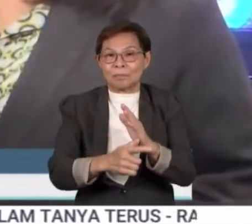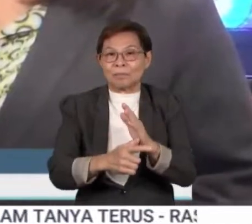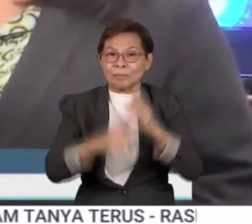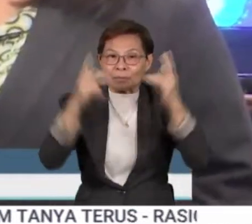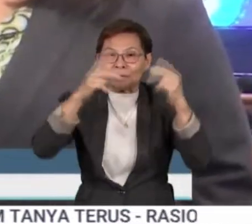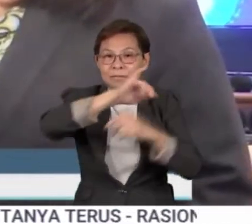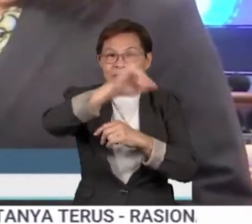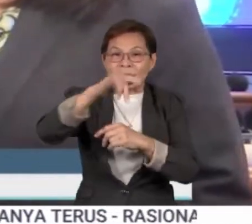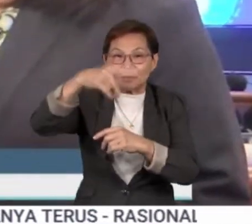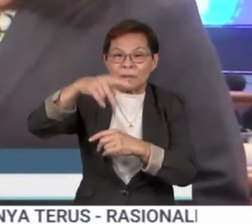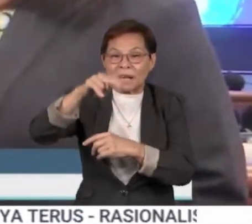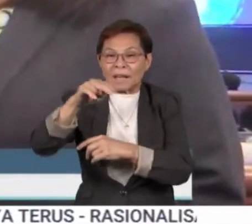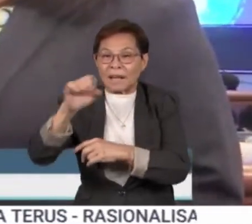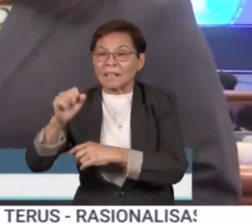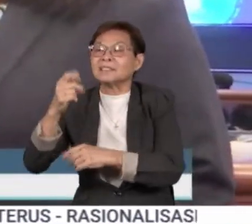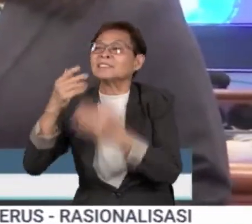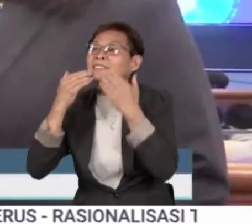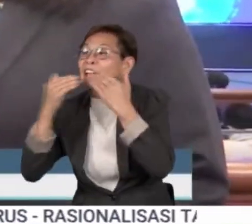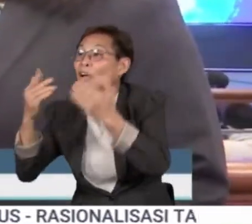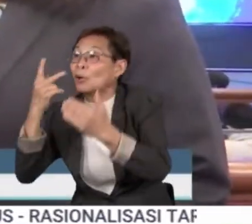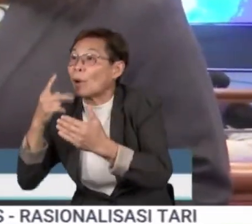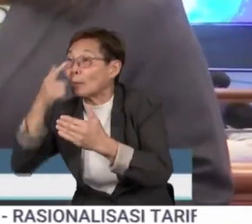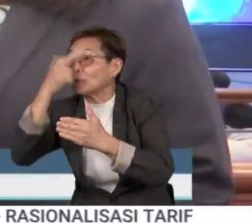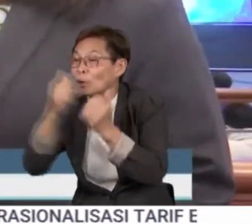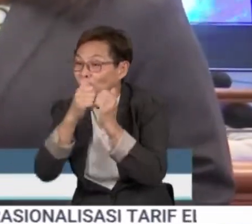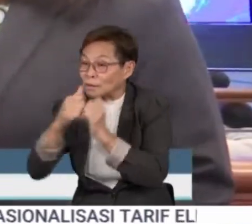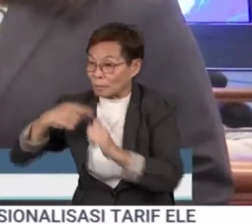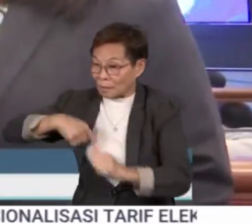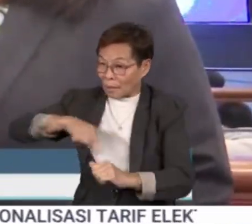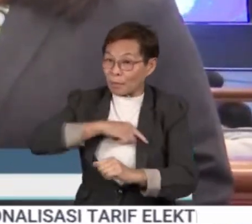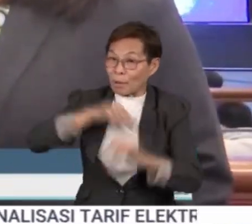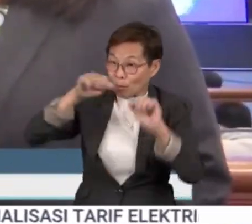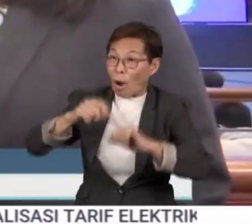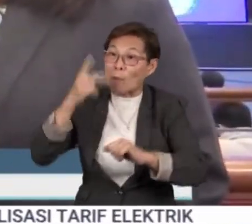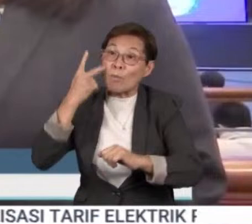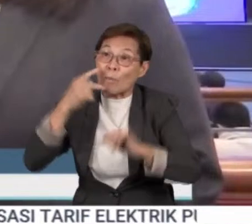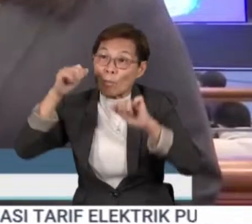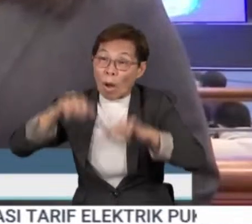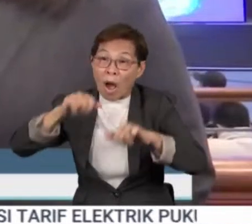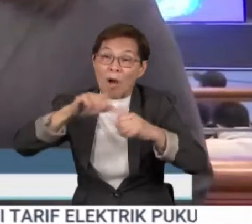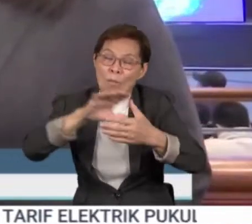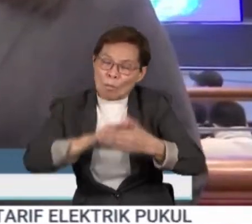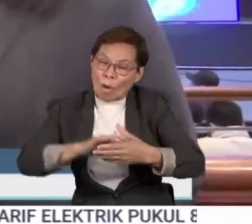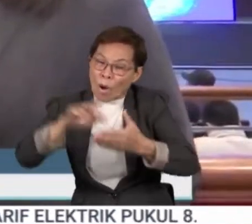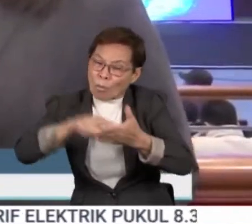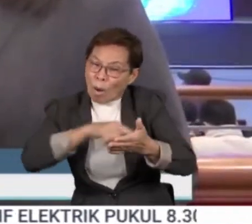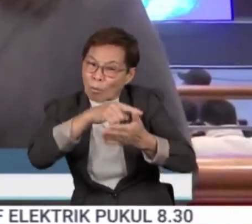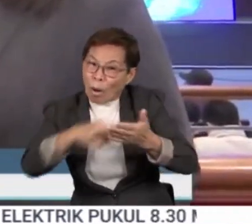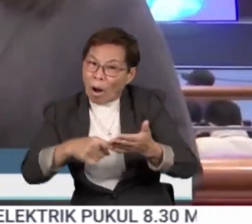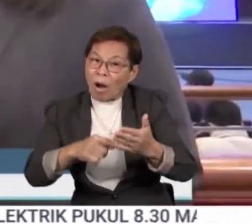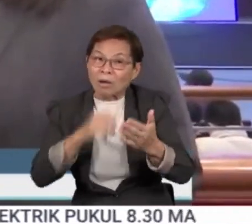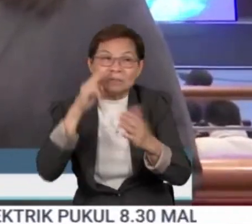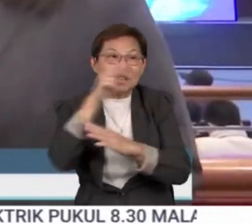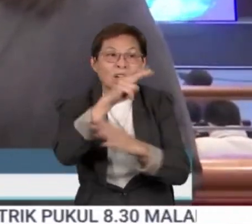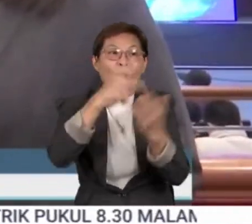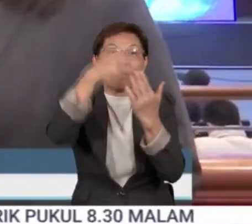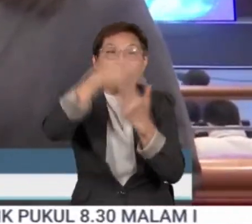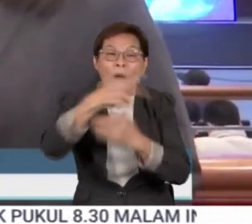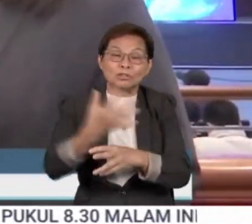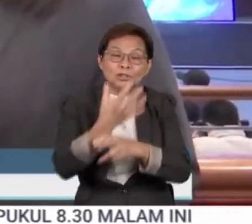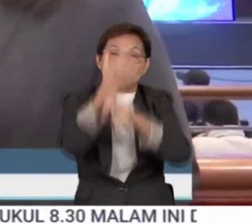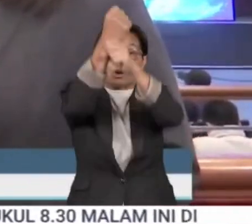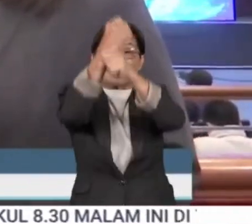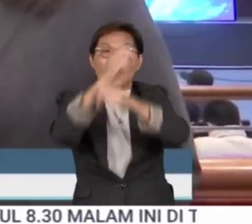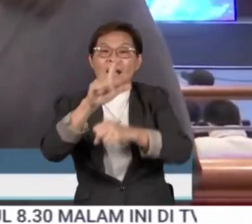Kesenian JPNS. Baik, terima kasih Puan kerana bersama dengan kita untuk petang ini. Mungkin Puan boleh komen secara keseluruhan bagaimana Puan melihat program Juara Limbai